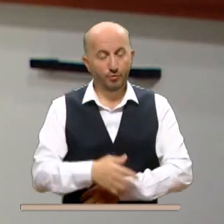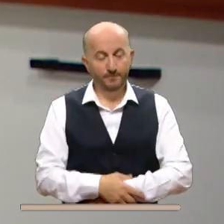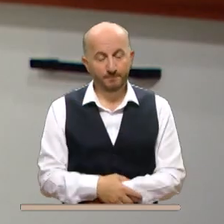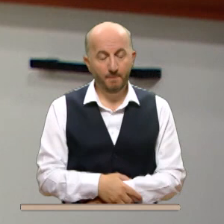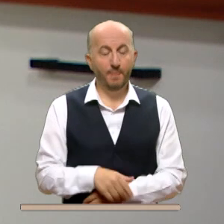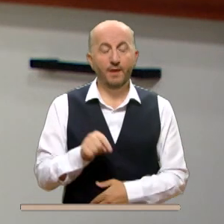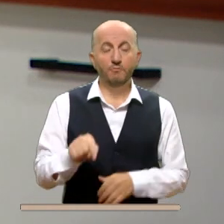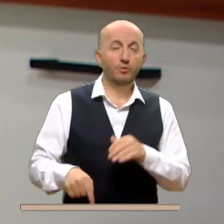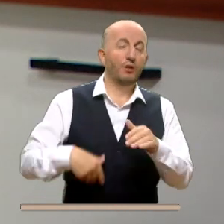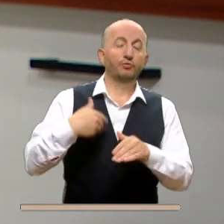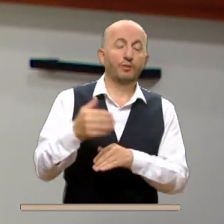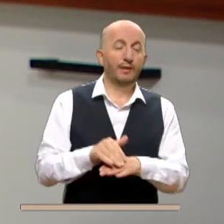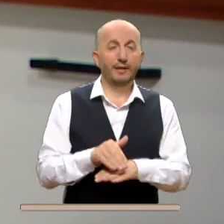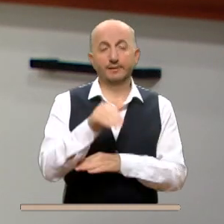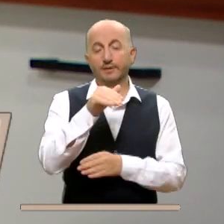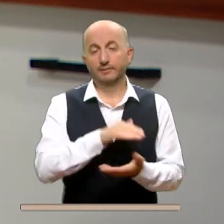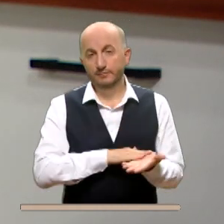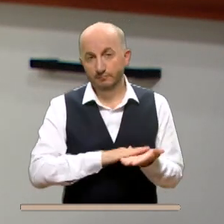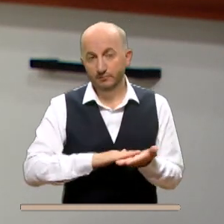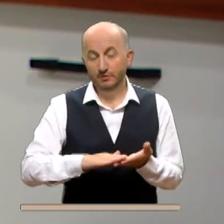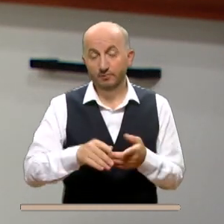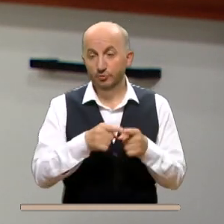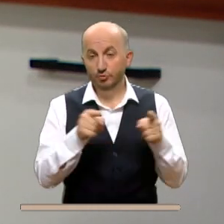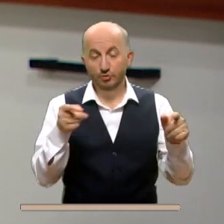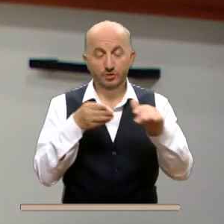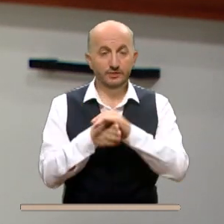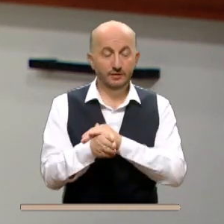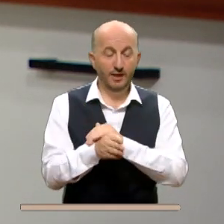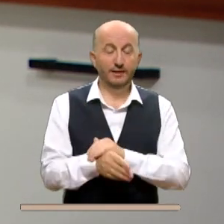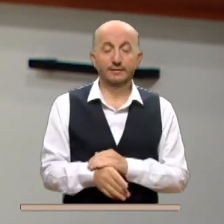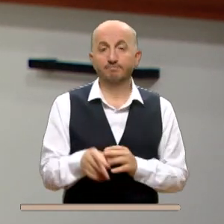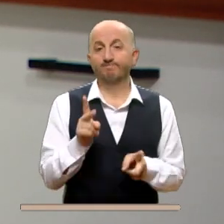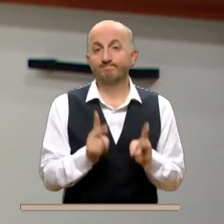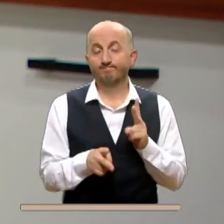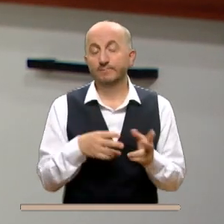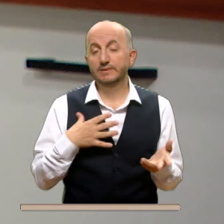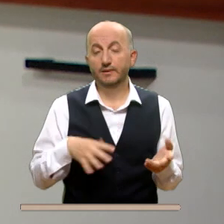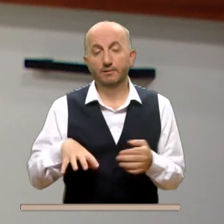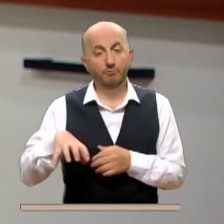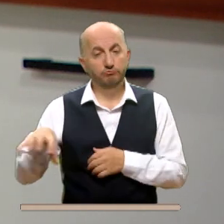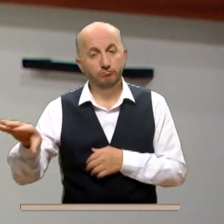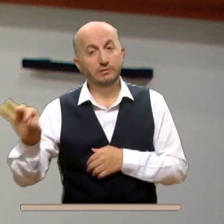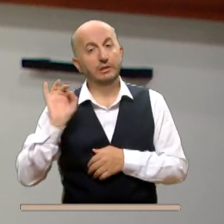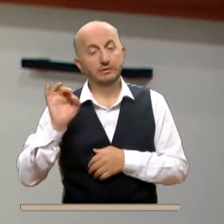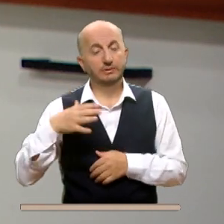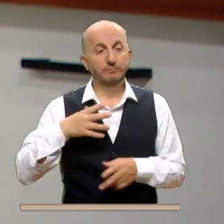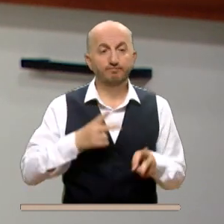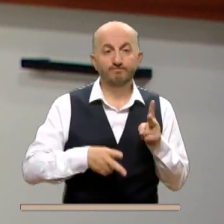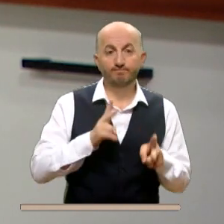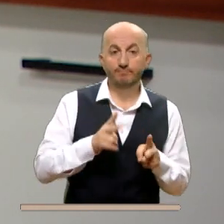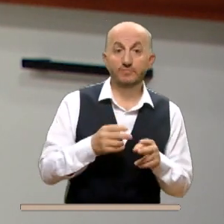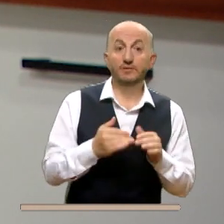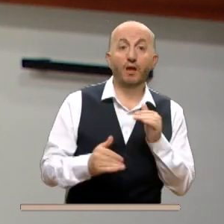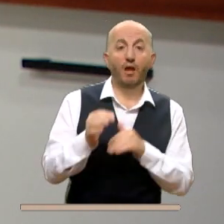bundan sonraki hayatlarını şekillendiren bir sürece girdiler. Elbette. Kimisi istedikleri bölümü tercih edecek, kimisi